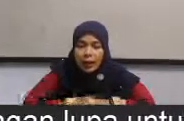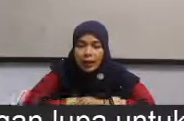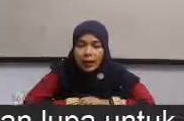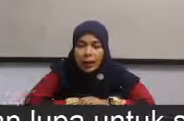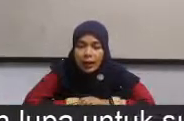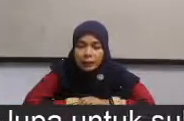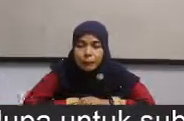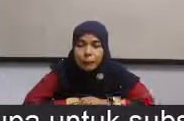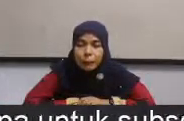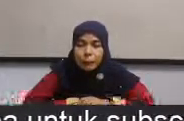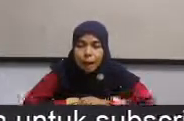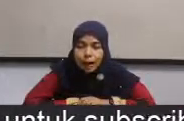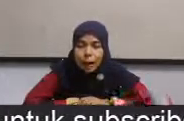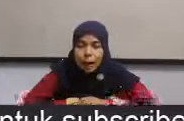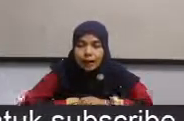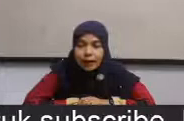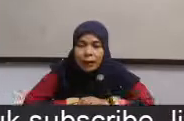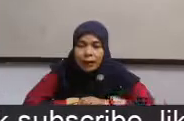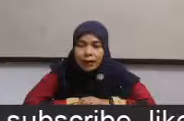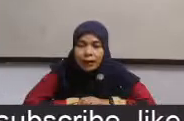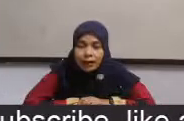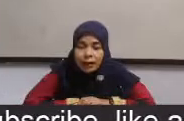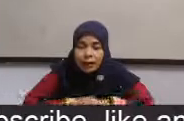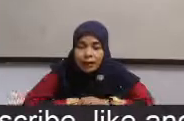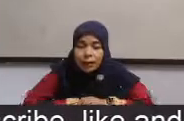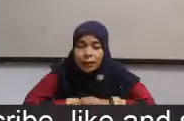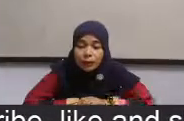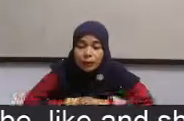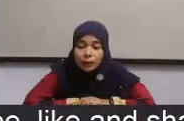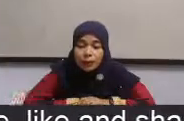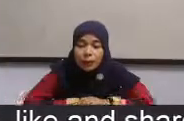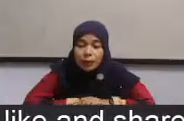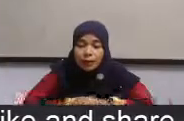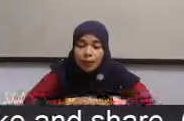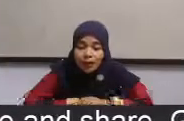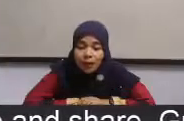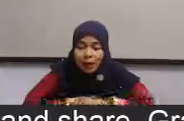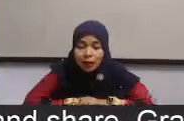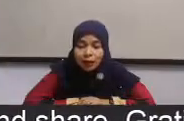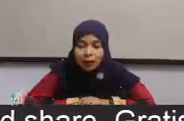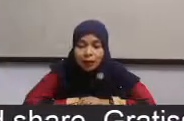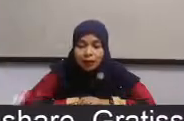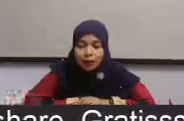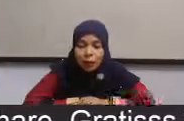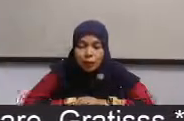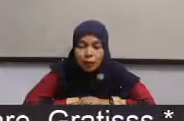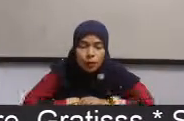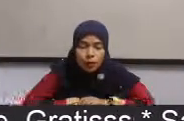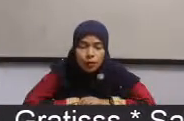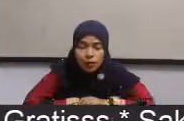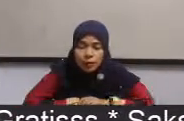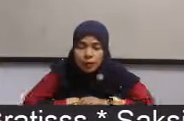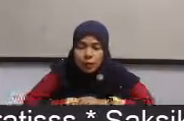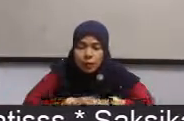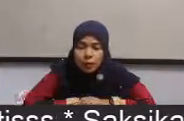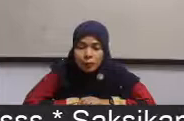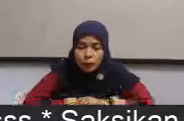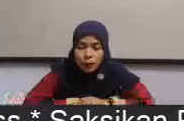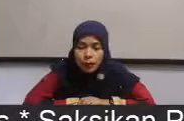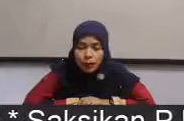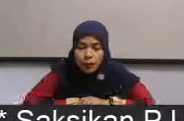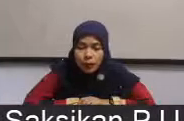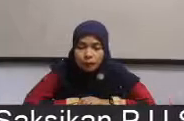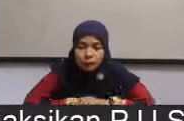dan benua lainnya di dunia berarti bukan benua Asia aja